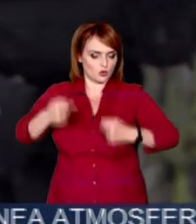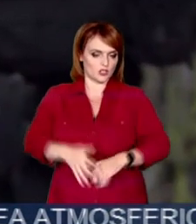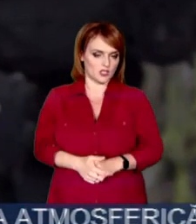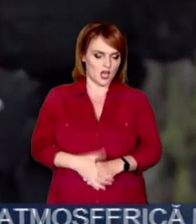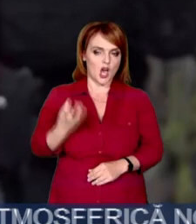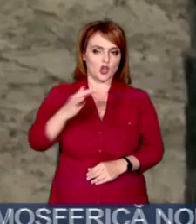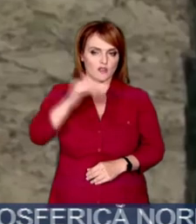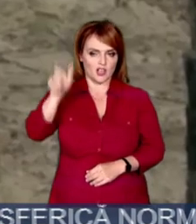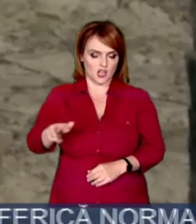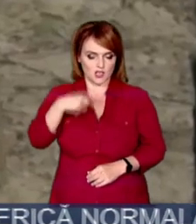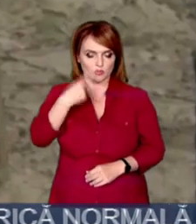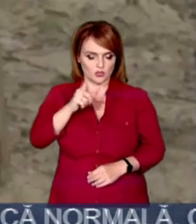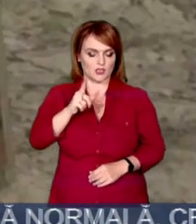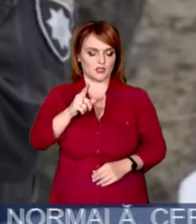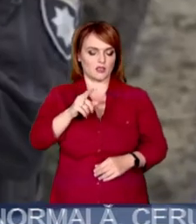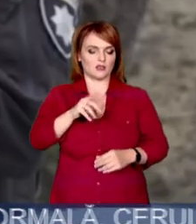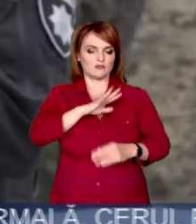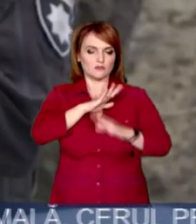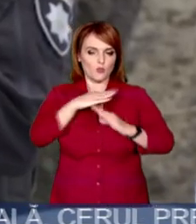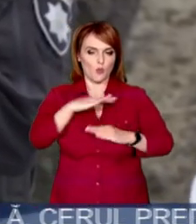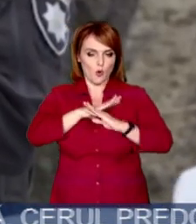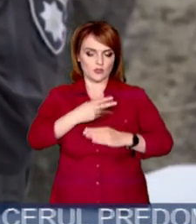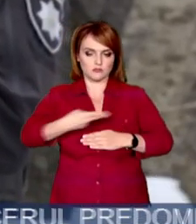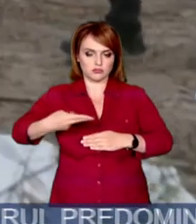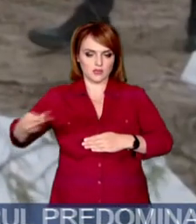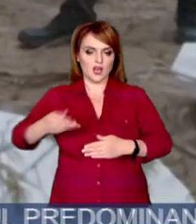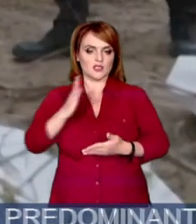Oficialul a precizat că printre cadavrele exhumate se află și două ale unor copii.